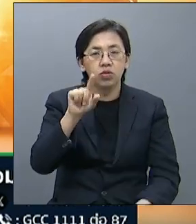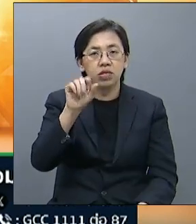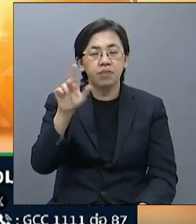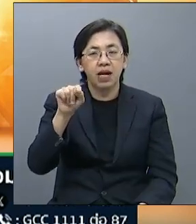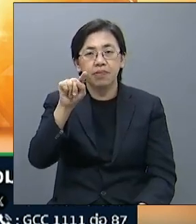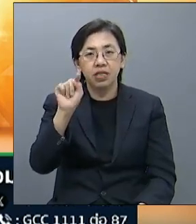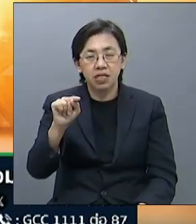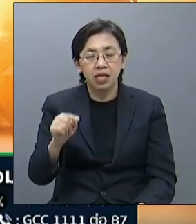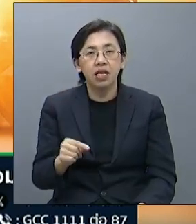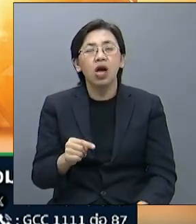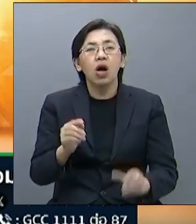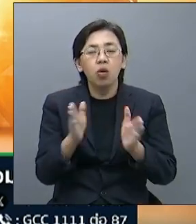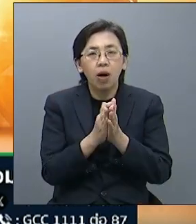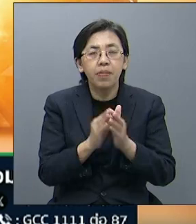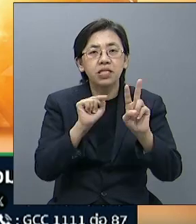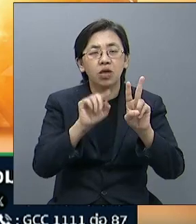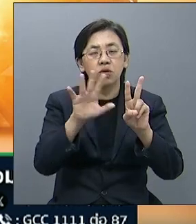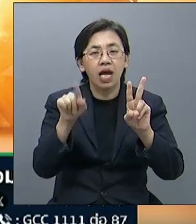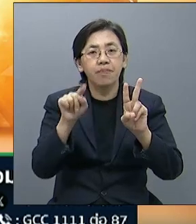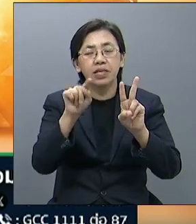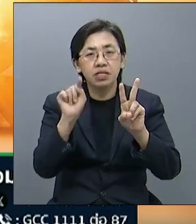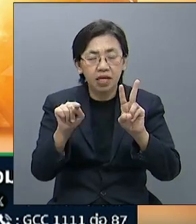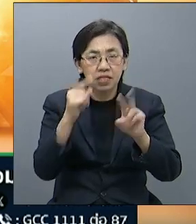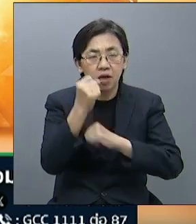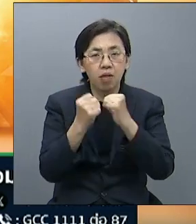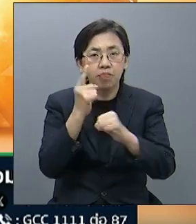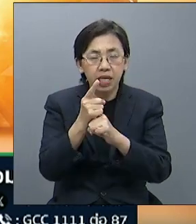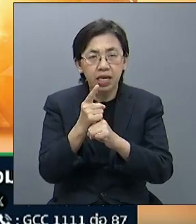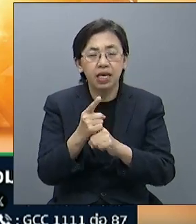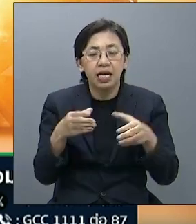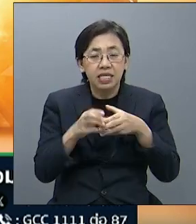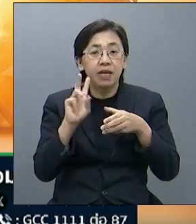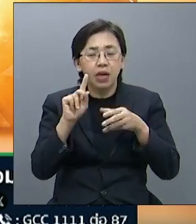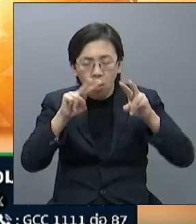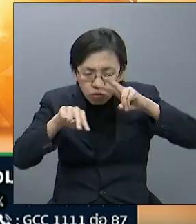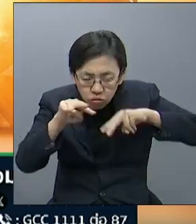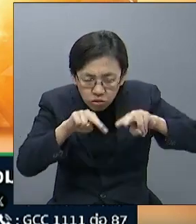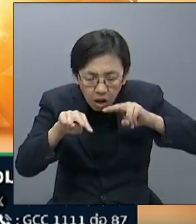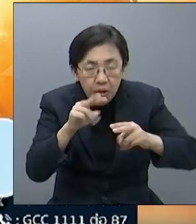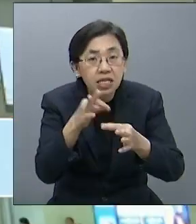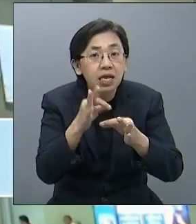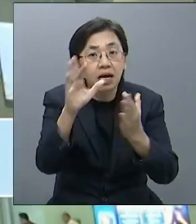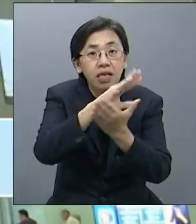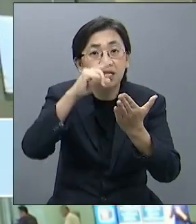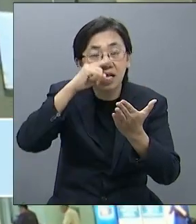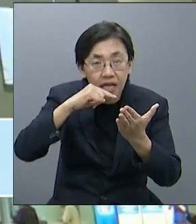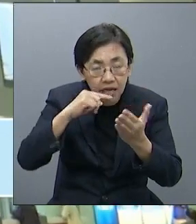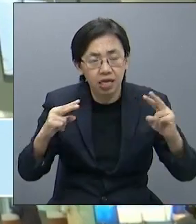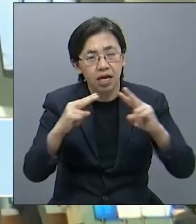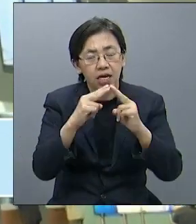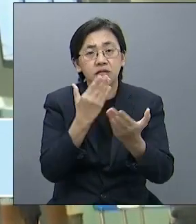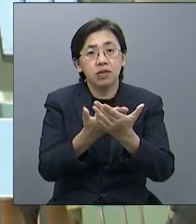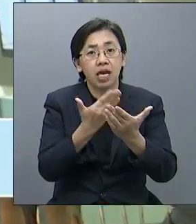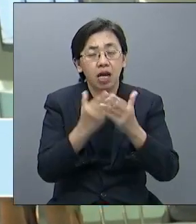เป็น 2.50%ต่อปีทางทีมงานดำเนินการตรวจสอบข้อเท็จจริงกับธนาคารแห่งประเทศไทยกระทรวงการ